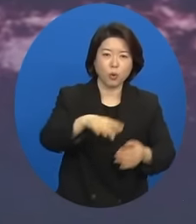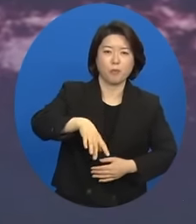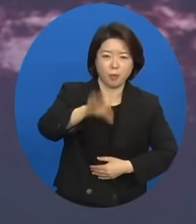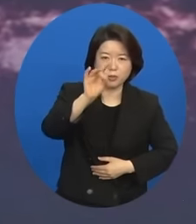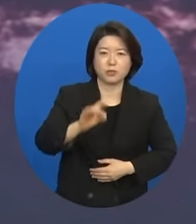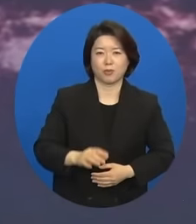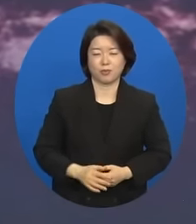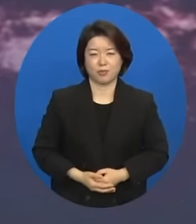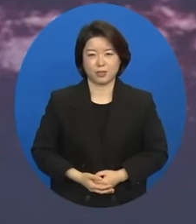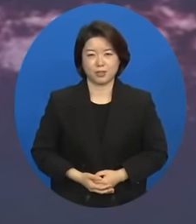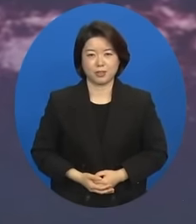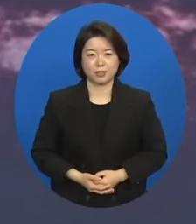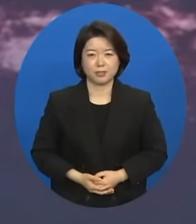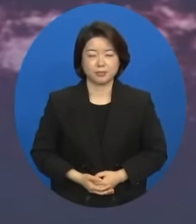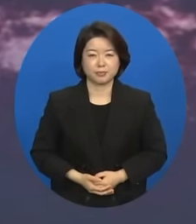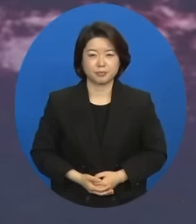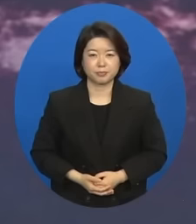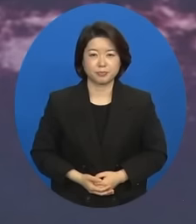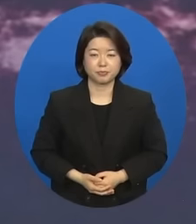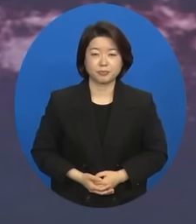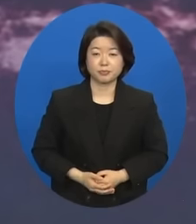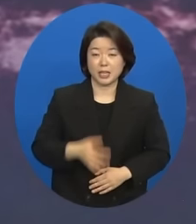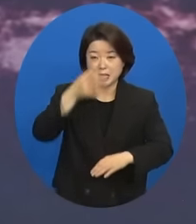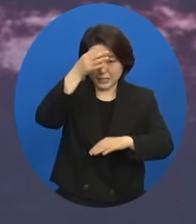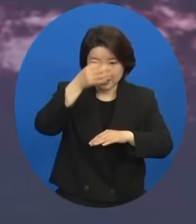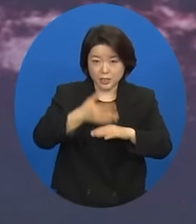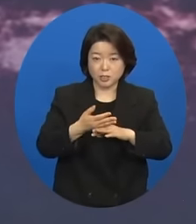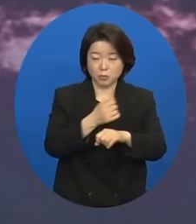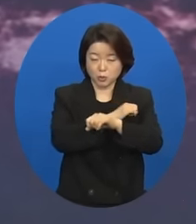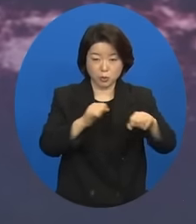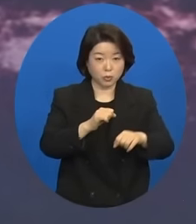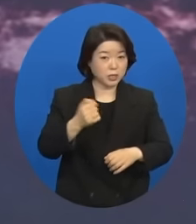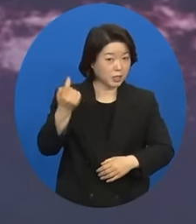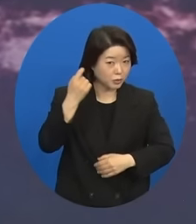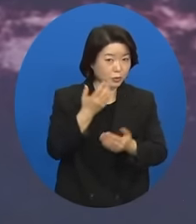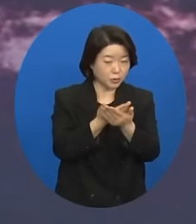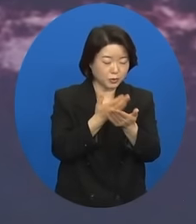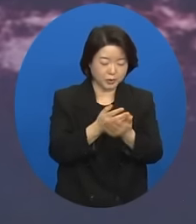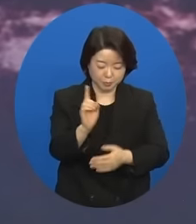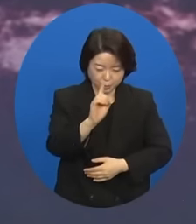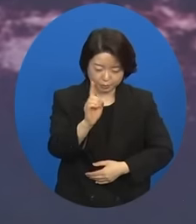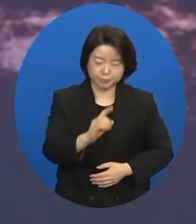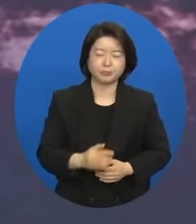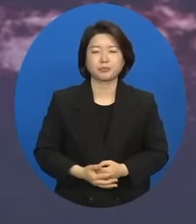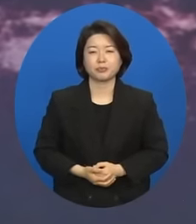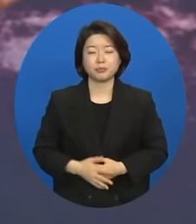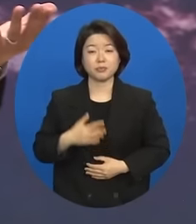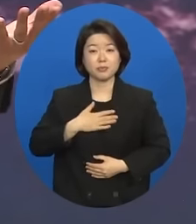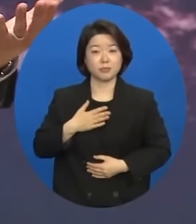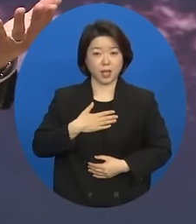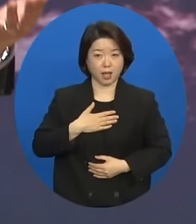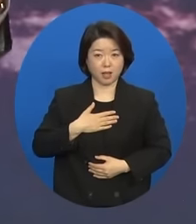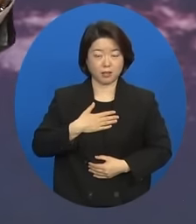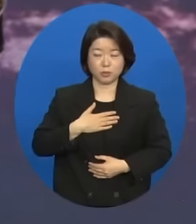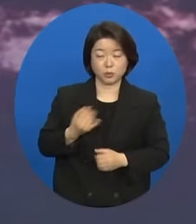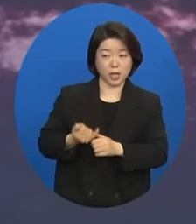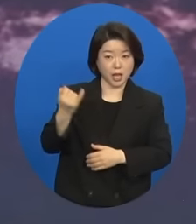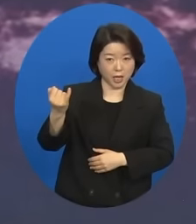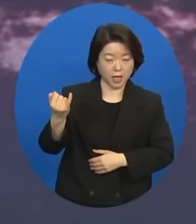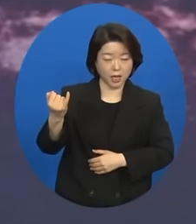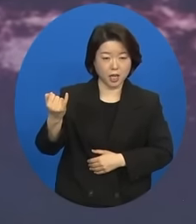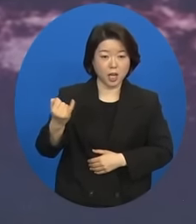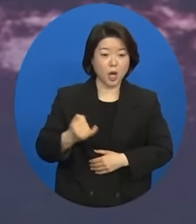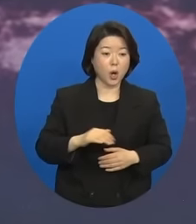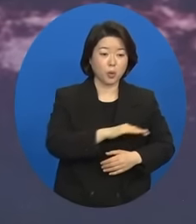있는 것이죠 죄송하지만 용서하고 들어 주시기 바랍니다 저와 아내 모두 양가 대대로